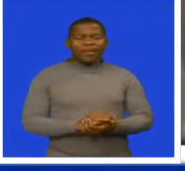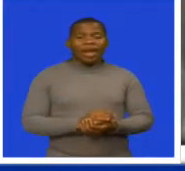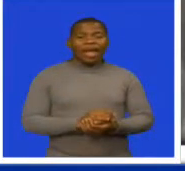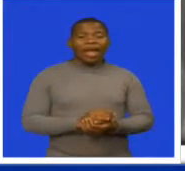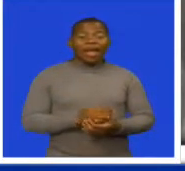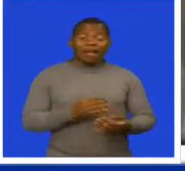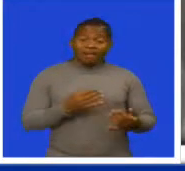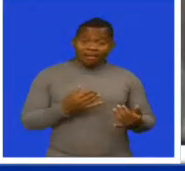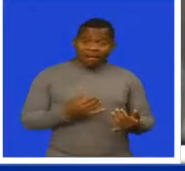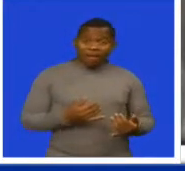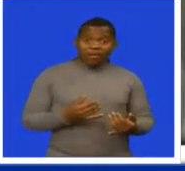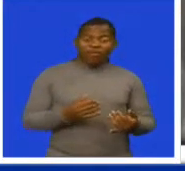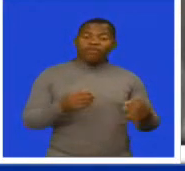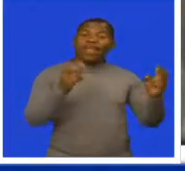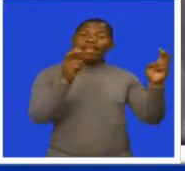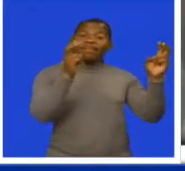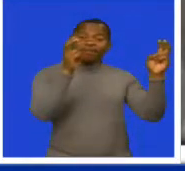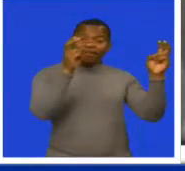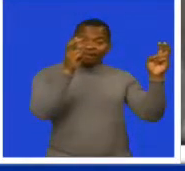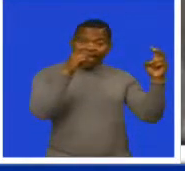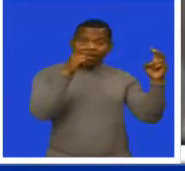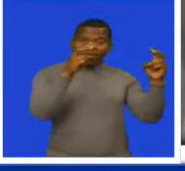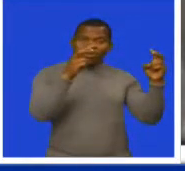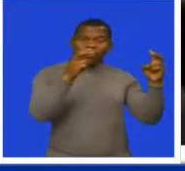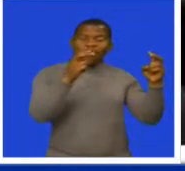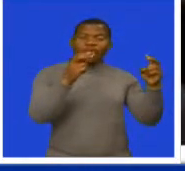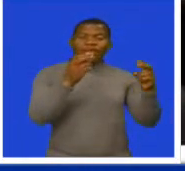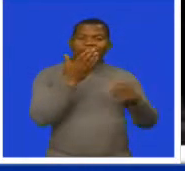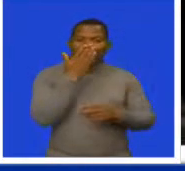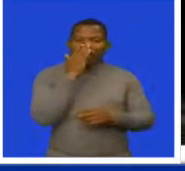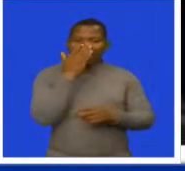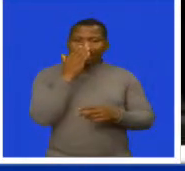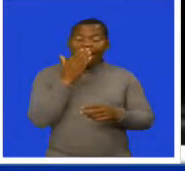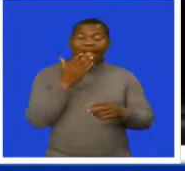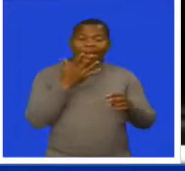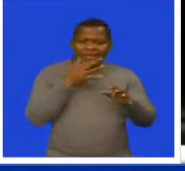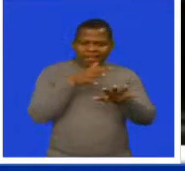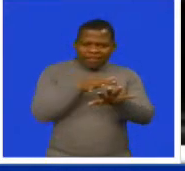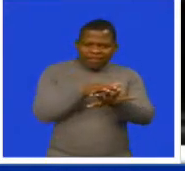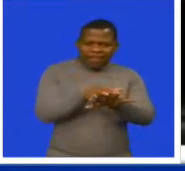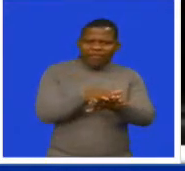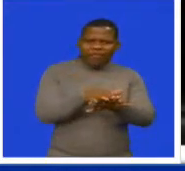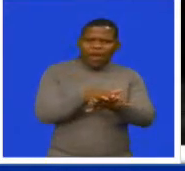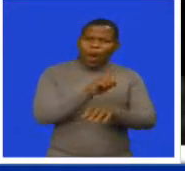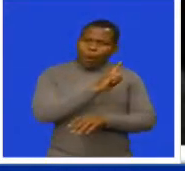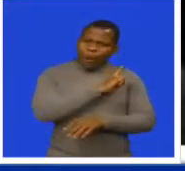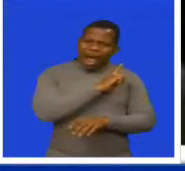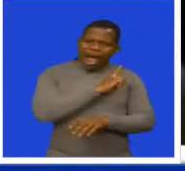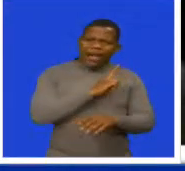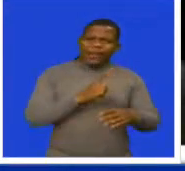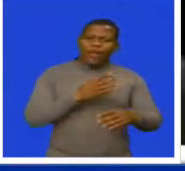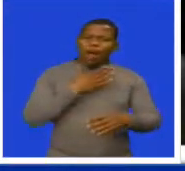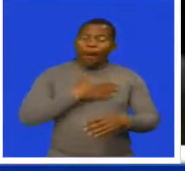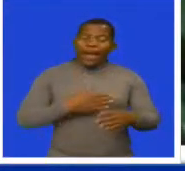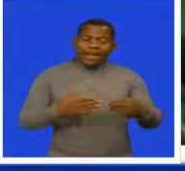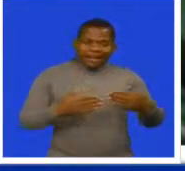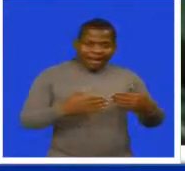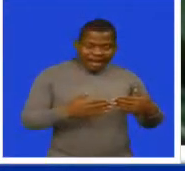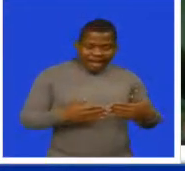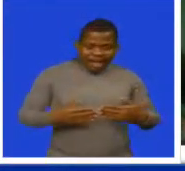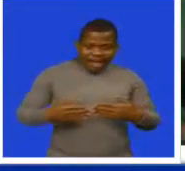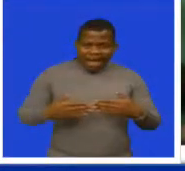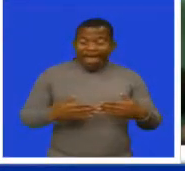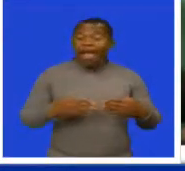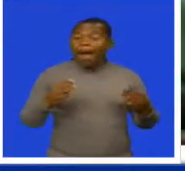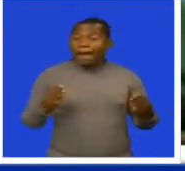protection konke lokho kubukelwe kuvikela sive Nicholas Jele lokhulumelele libandla uthi kulomnyaka